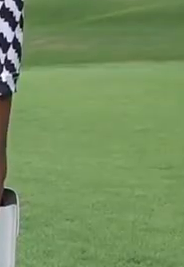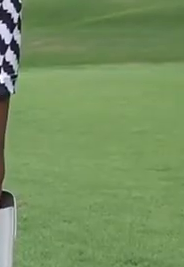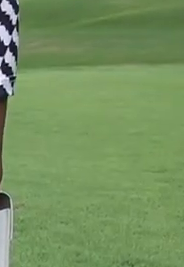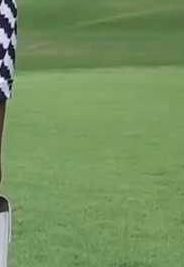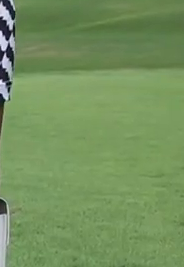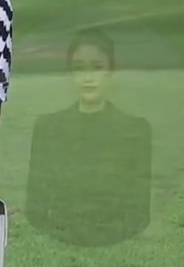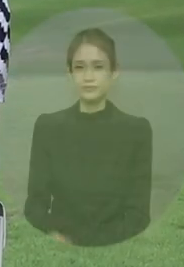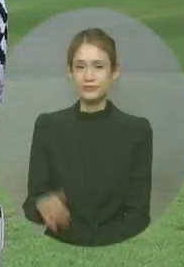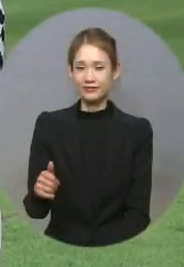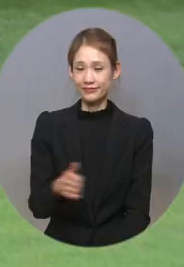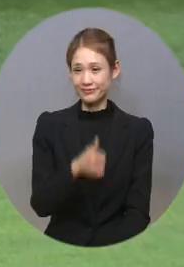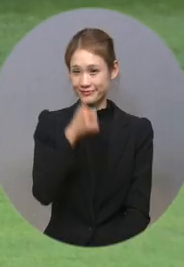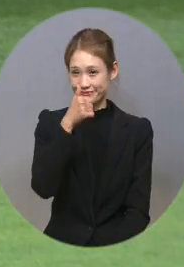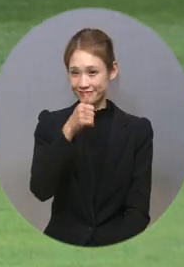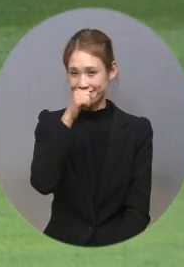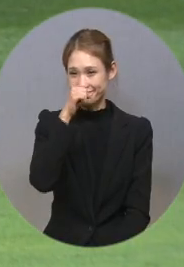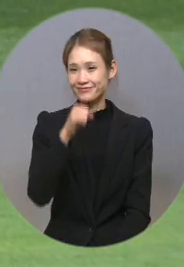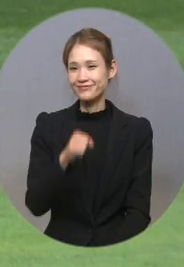굿샷!